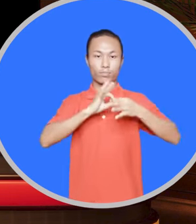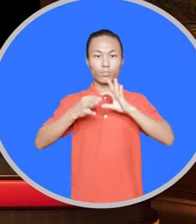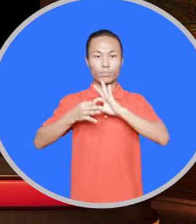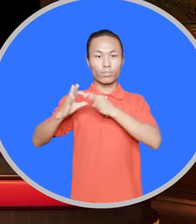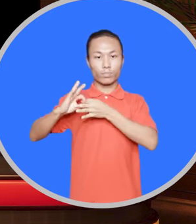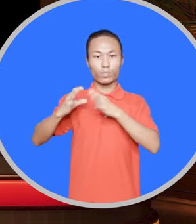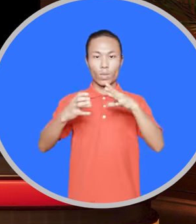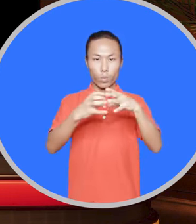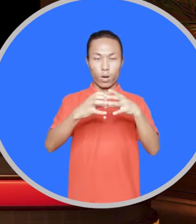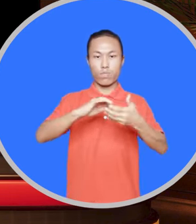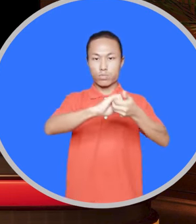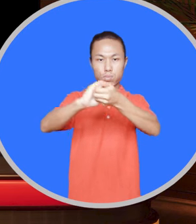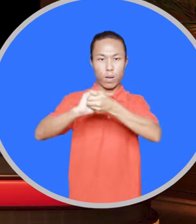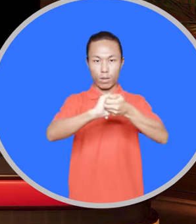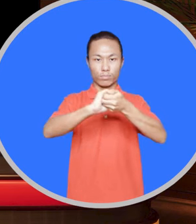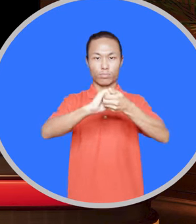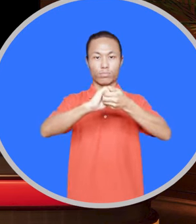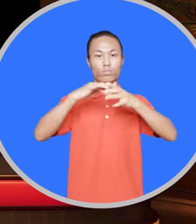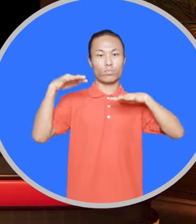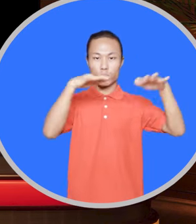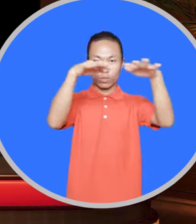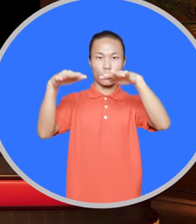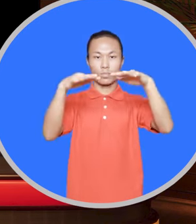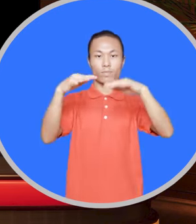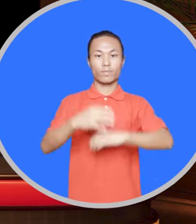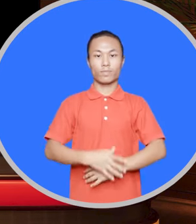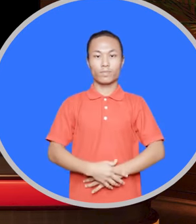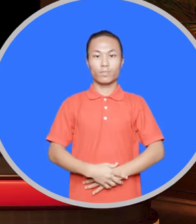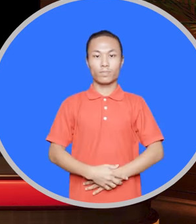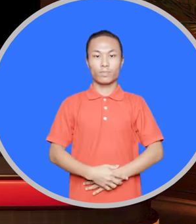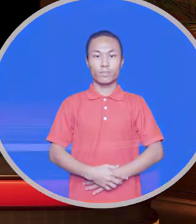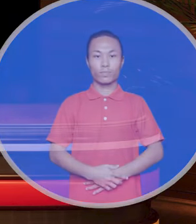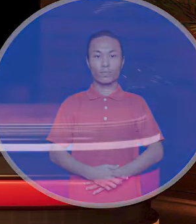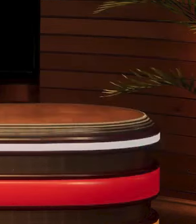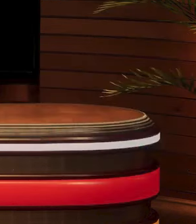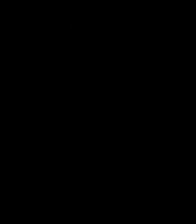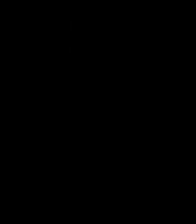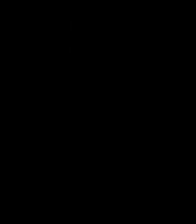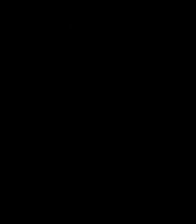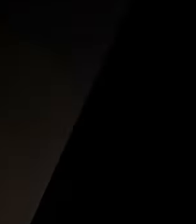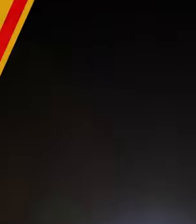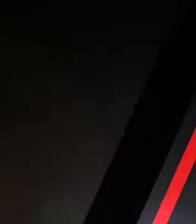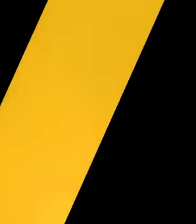င်ဖိုးလာကြီးအဖွဲ့တို့ကသက်ဆိုင်ရာစစ်စင်ရေးပြတ်မှတ်နေရာတွေကိုတိုက်ခိုက်ခဲ့ရလို့ဆက်လက်ဖော်ပြထားပါတယ်